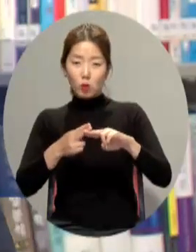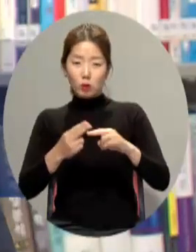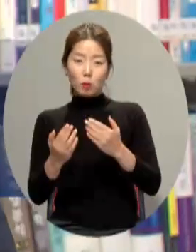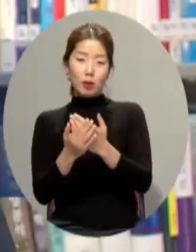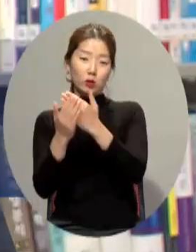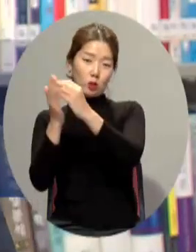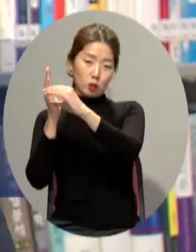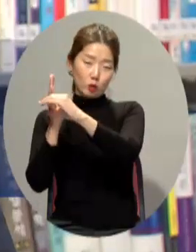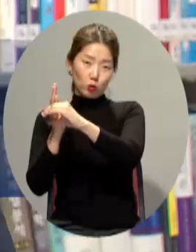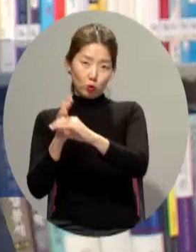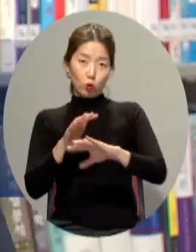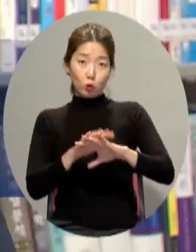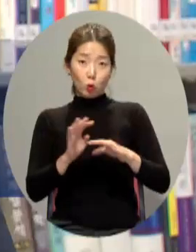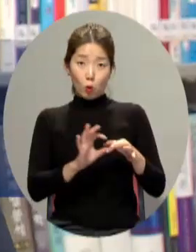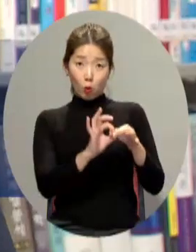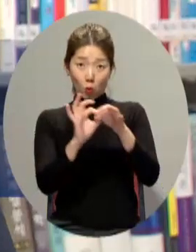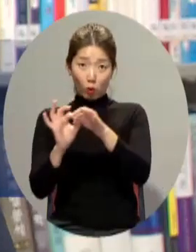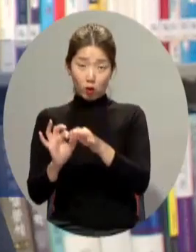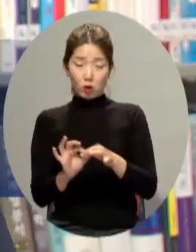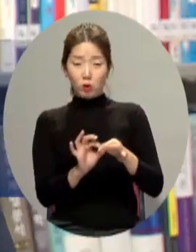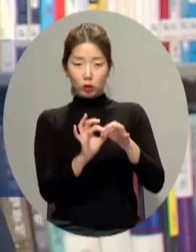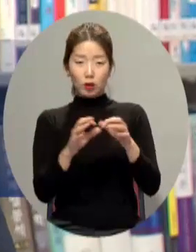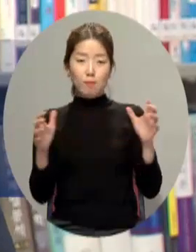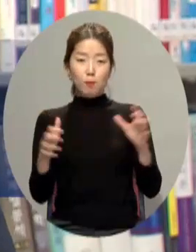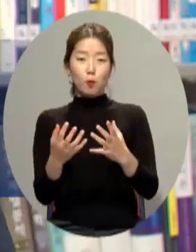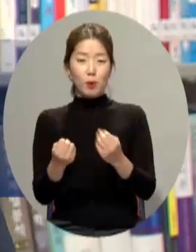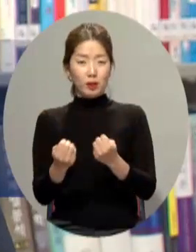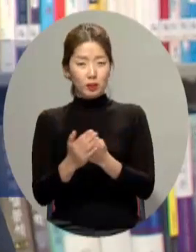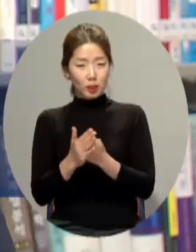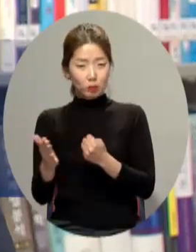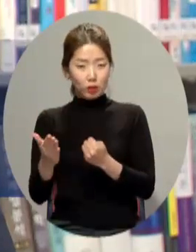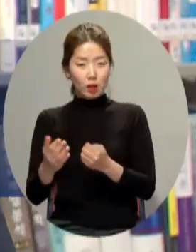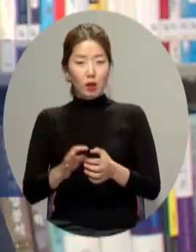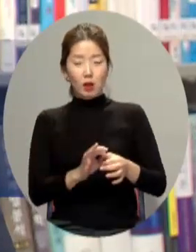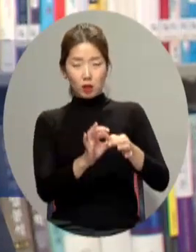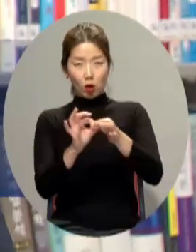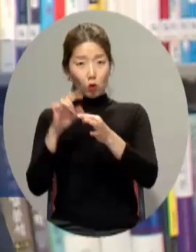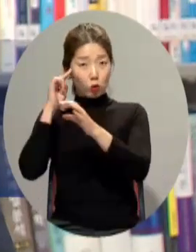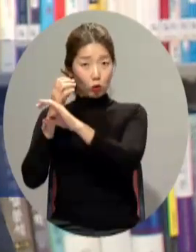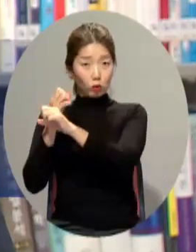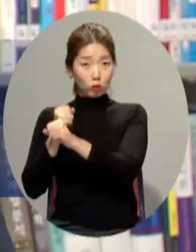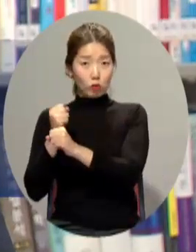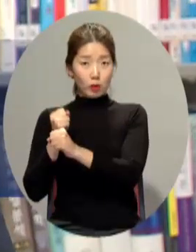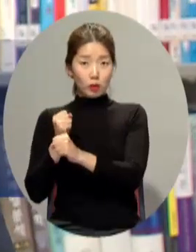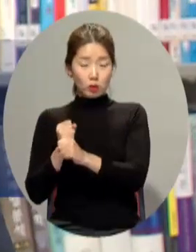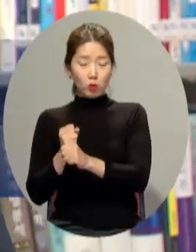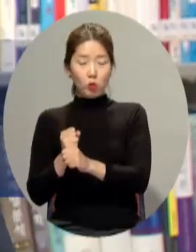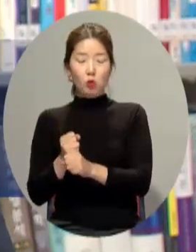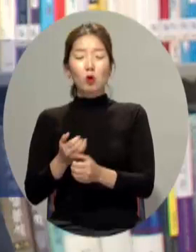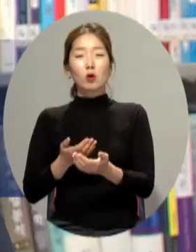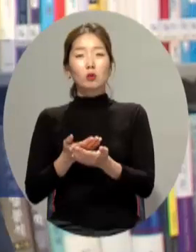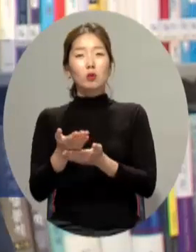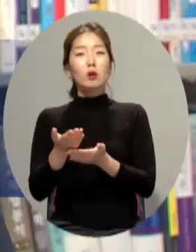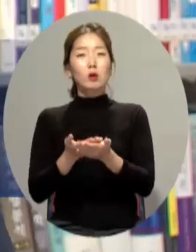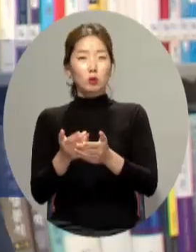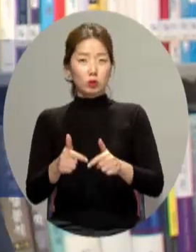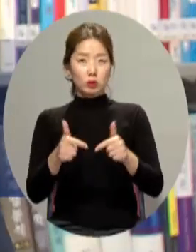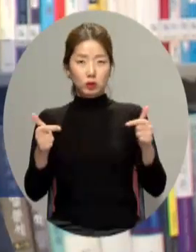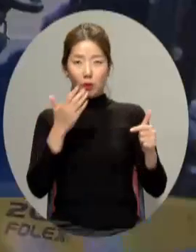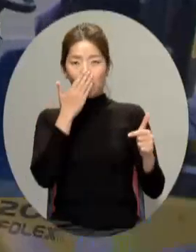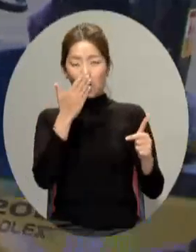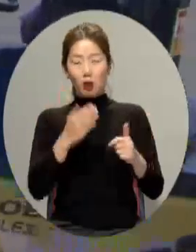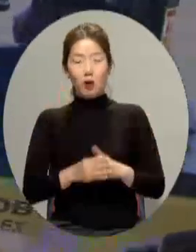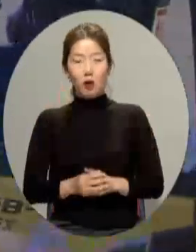있고 농업 관련 기관들이 직접 개입해 유통망 확충과 연구 개발을 통해 소비재 수출을 늘릴 수 있을 것으로